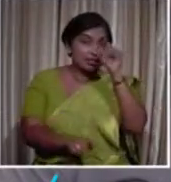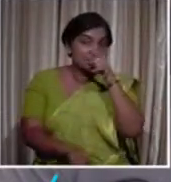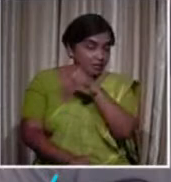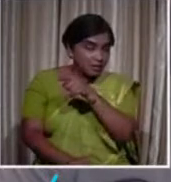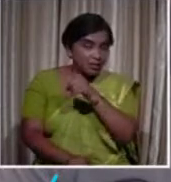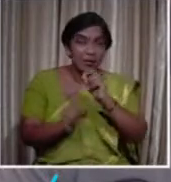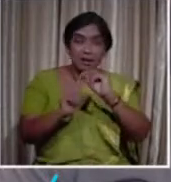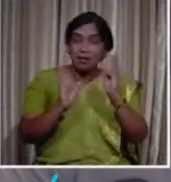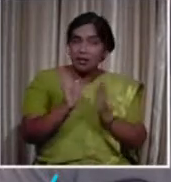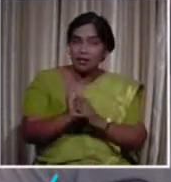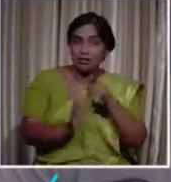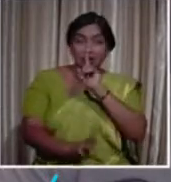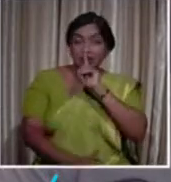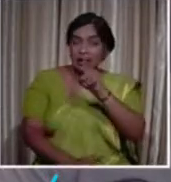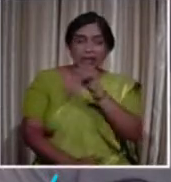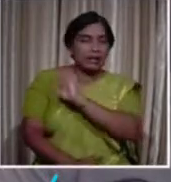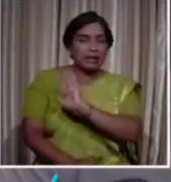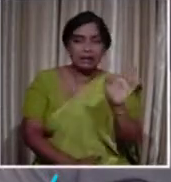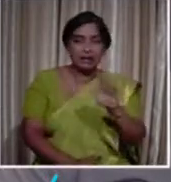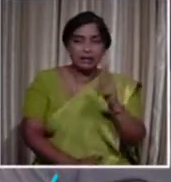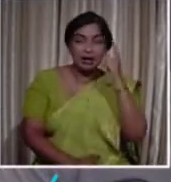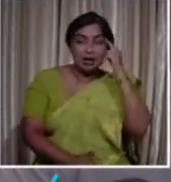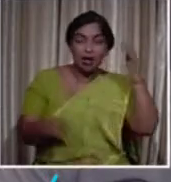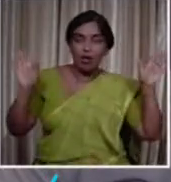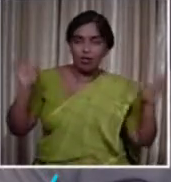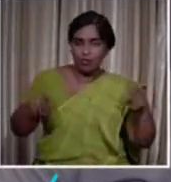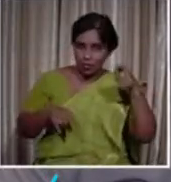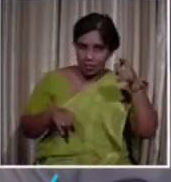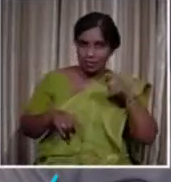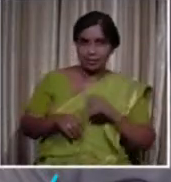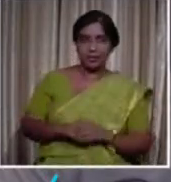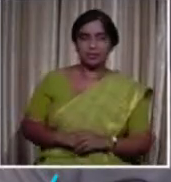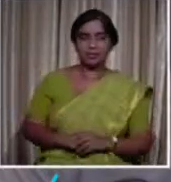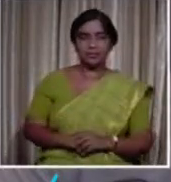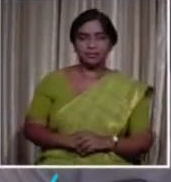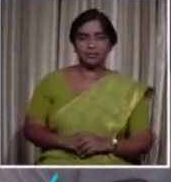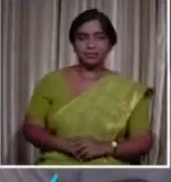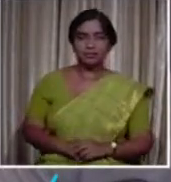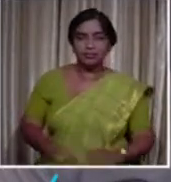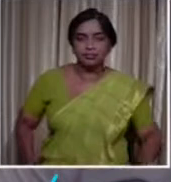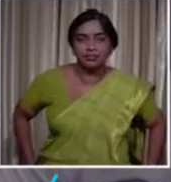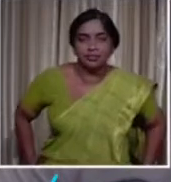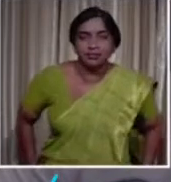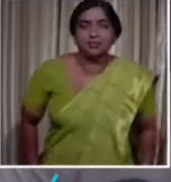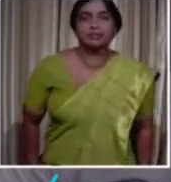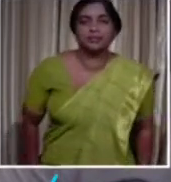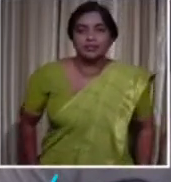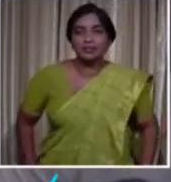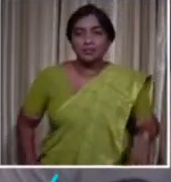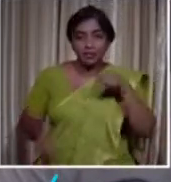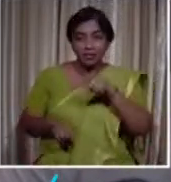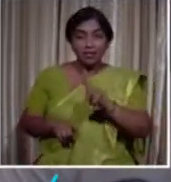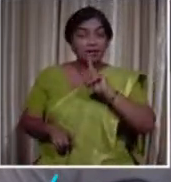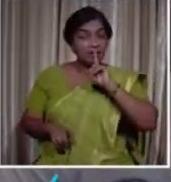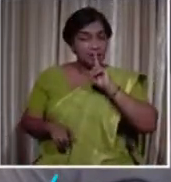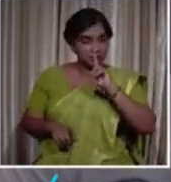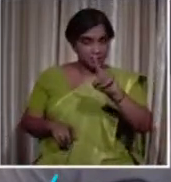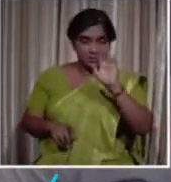ජනාධිපතිතුමාවත් අගමැතිතුමාවත් නෙවෙයි කළු පාට කුරුල්ලෙක් කියලා. ඒ නිසා මේ ඉල්ලීම ඉටු